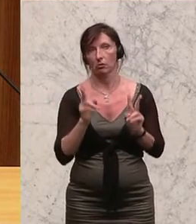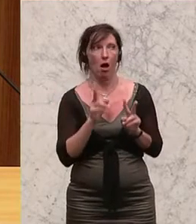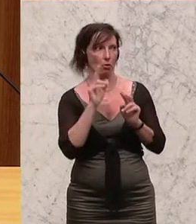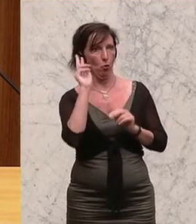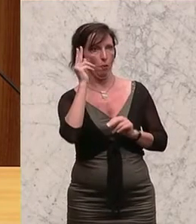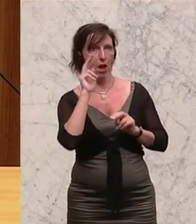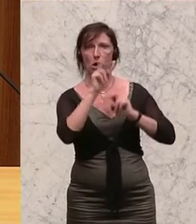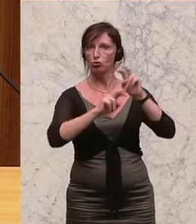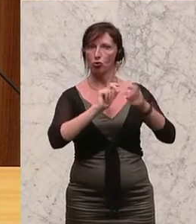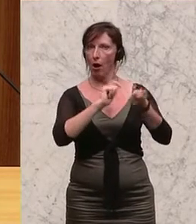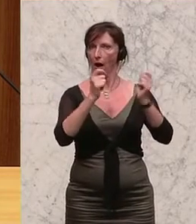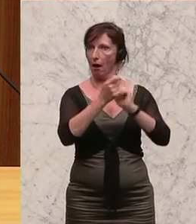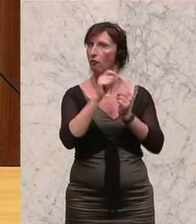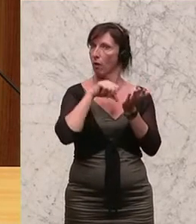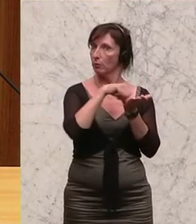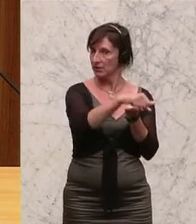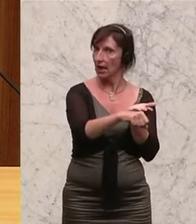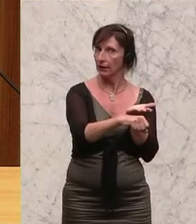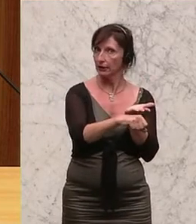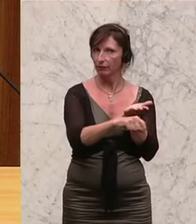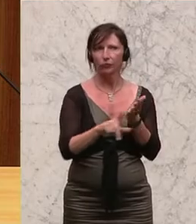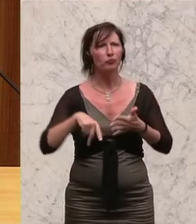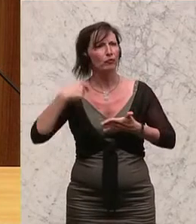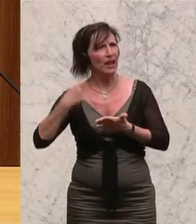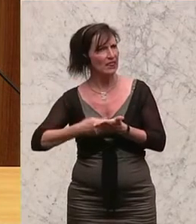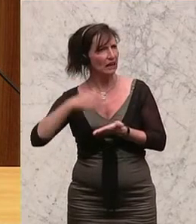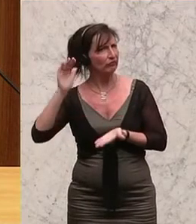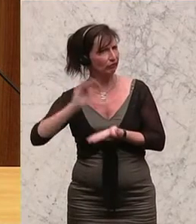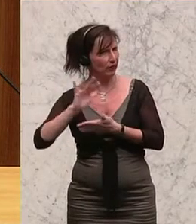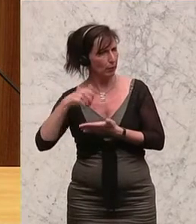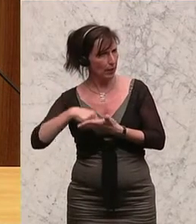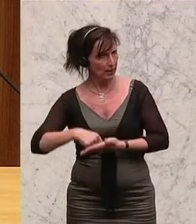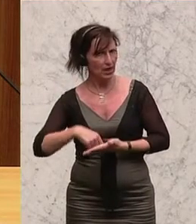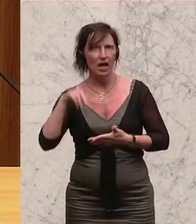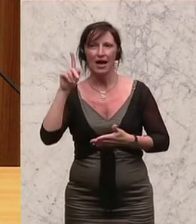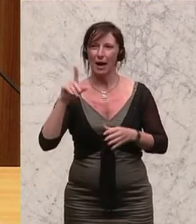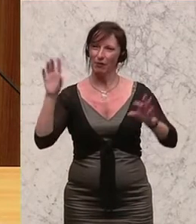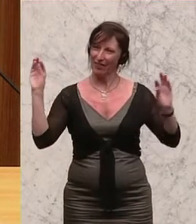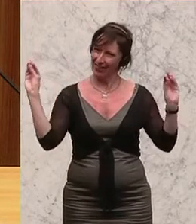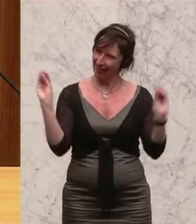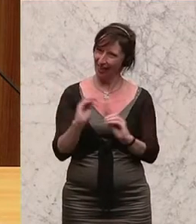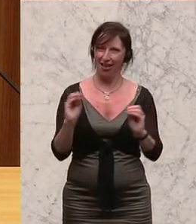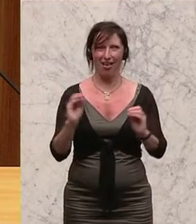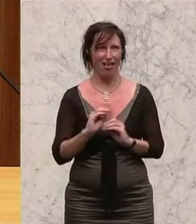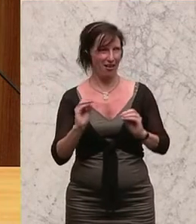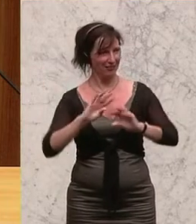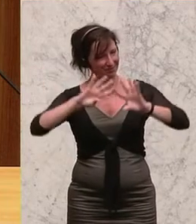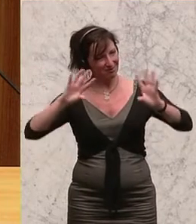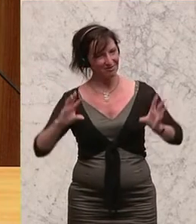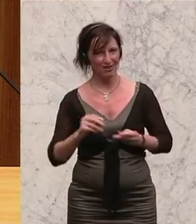Steuerreform finanzieren, die ja neben der Tarifentlastung auch, wenn sie eine echte Gesamtentlastung darstellen